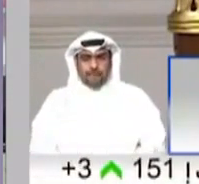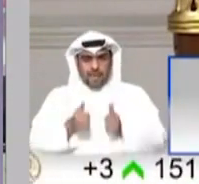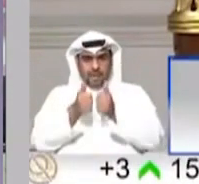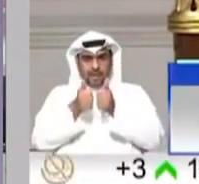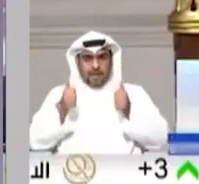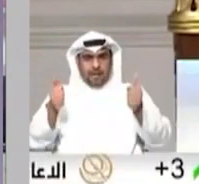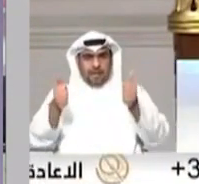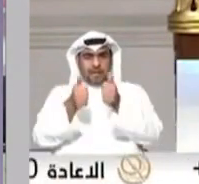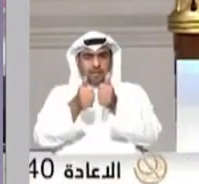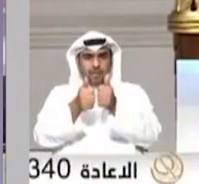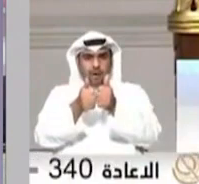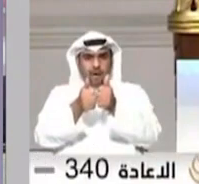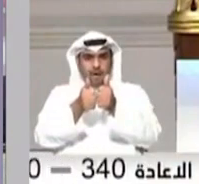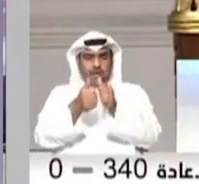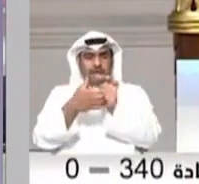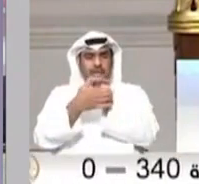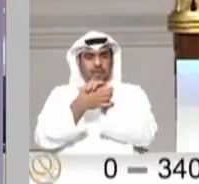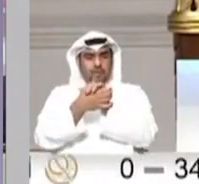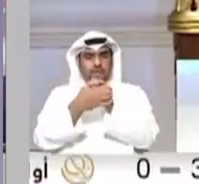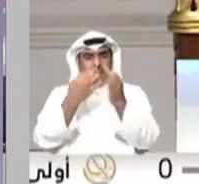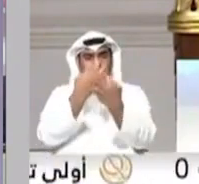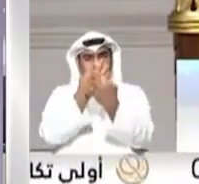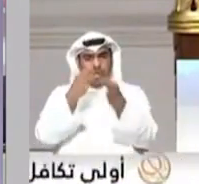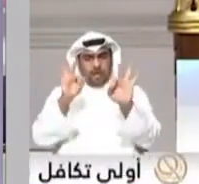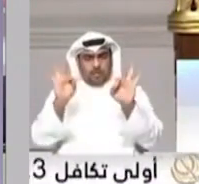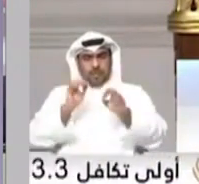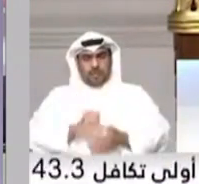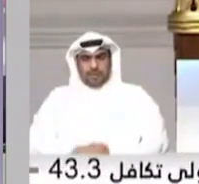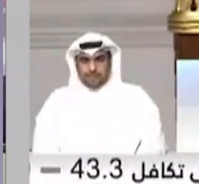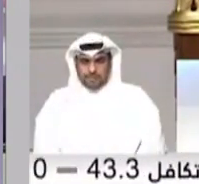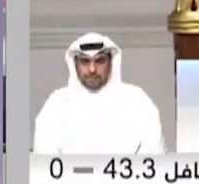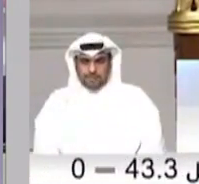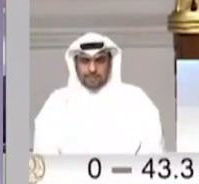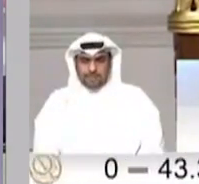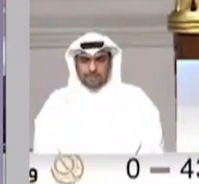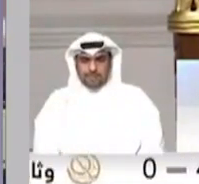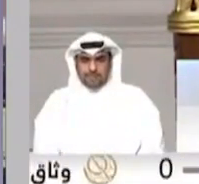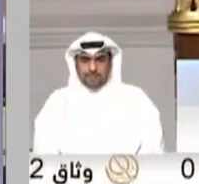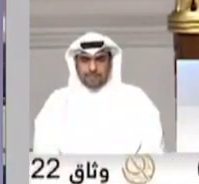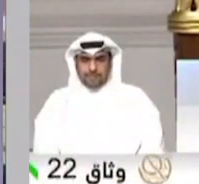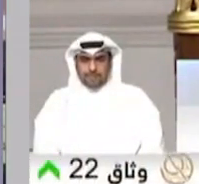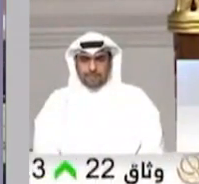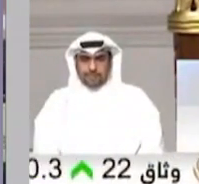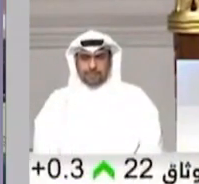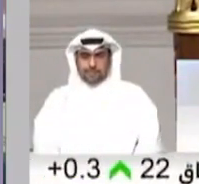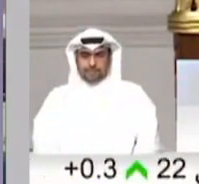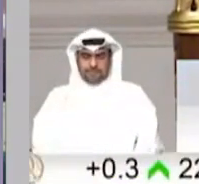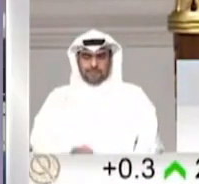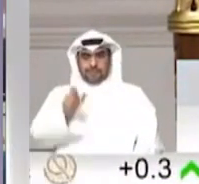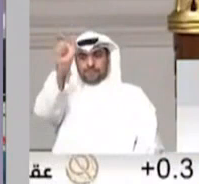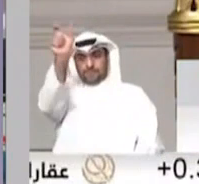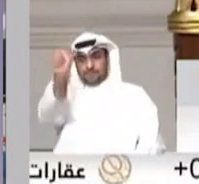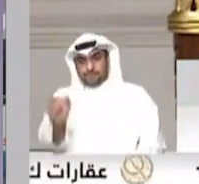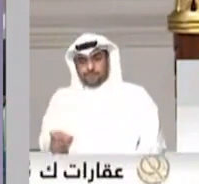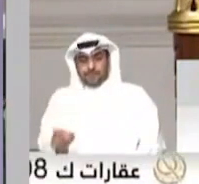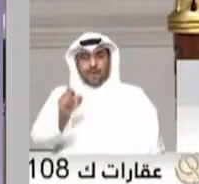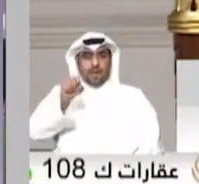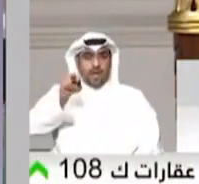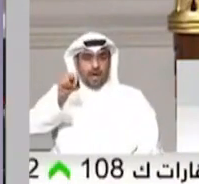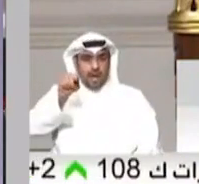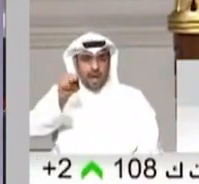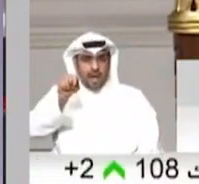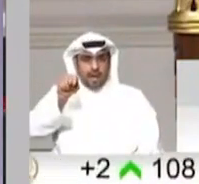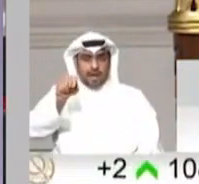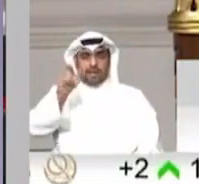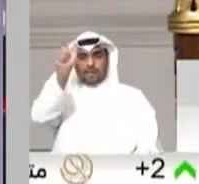نبينا محمد وعلى آله وأصحابه أجمعين. معالي الأخ عبد